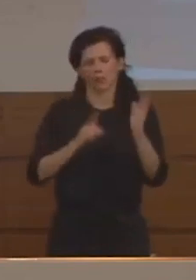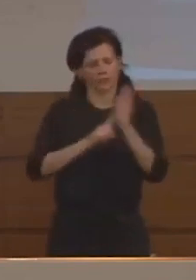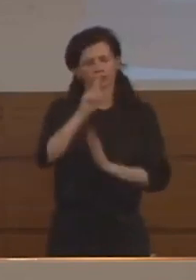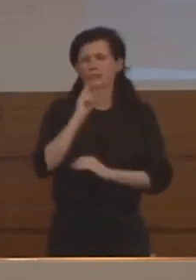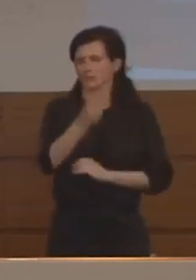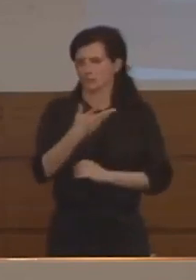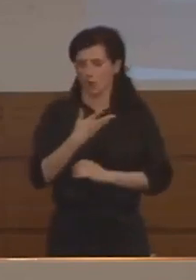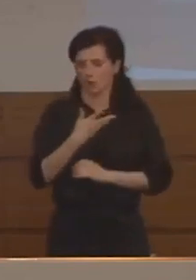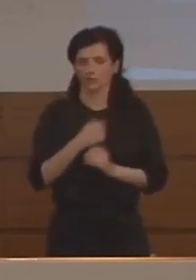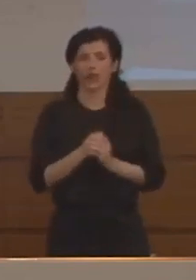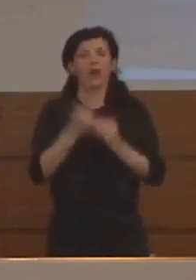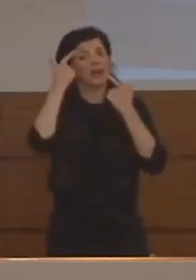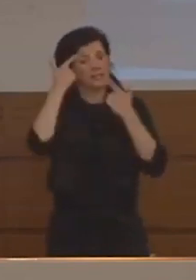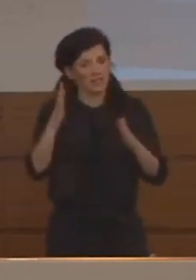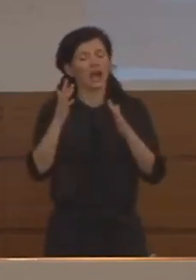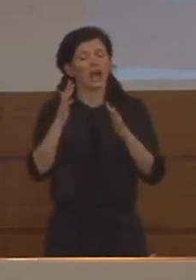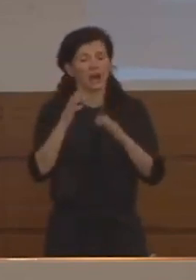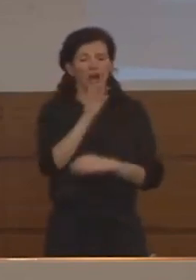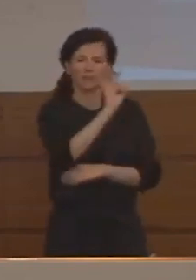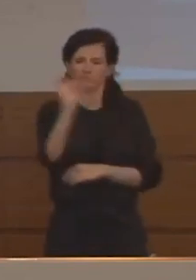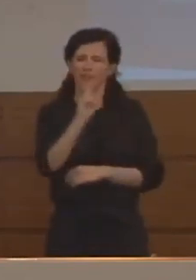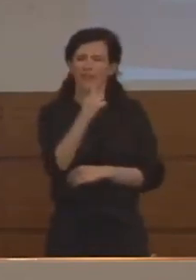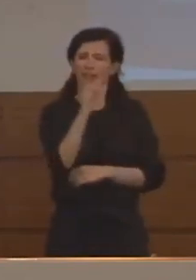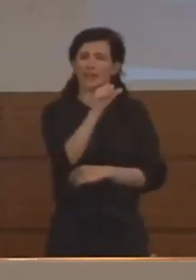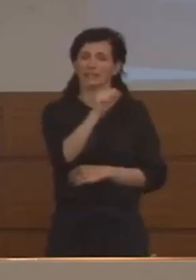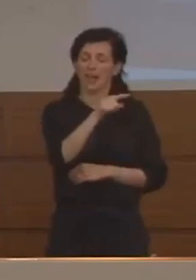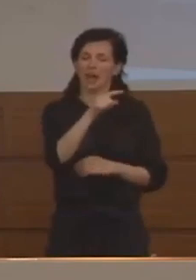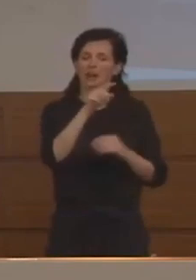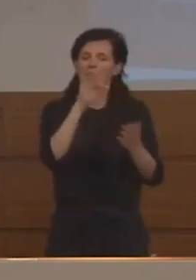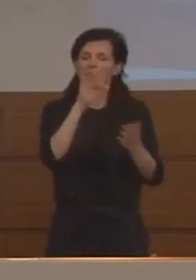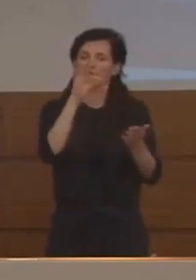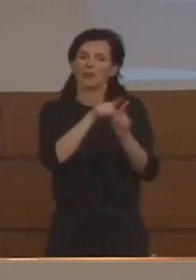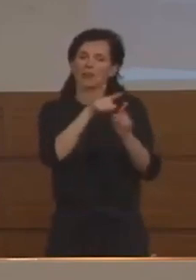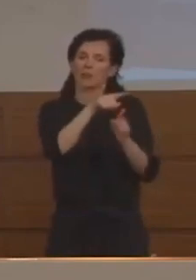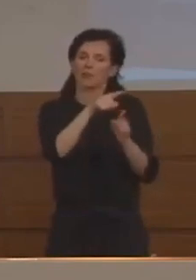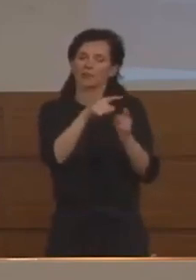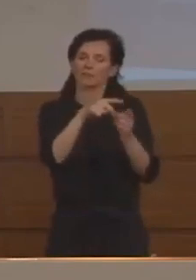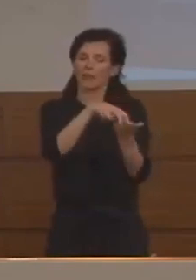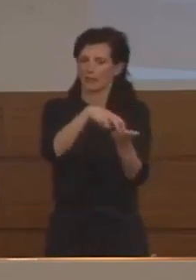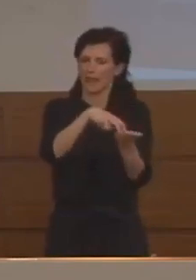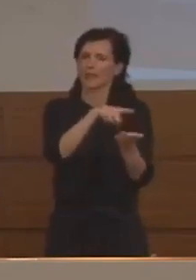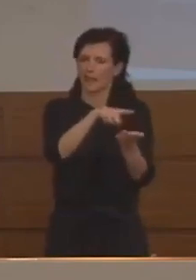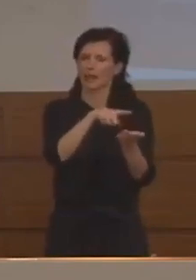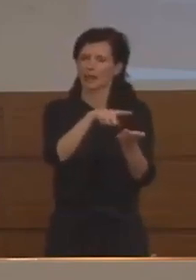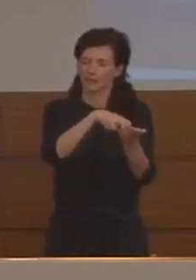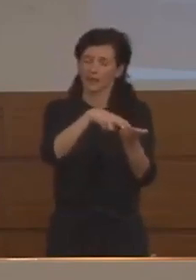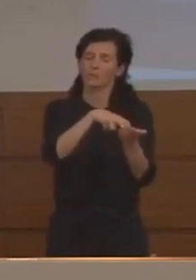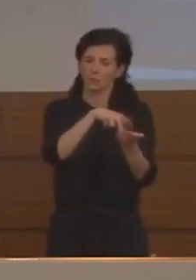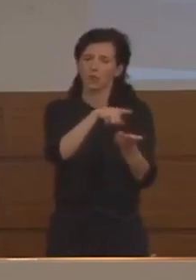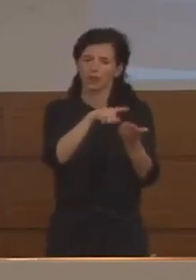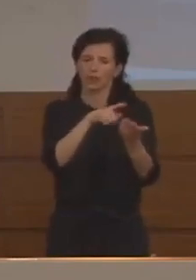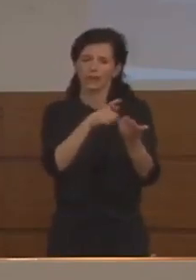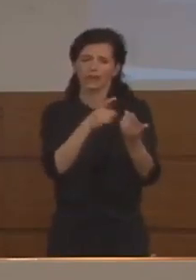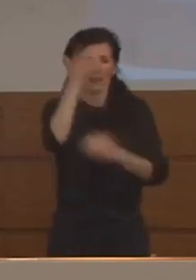sarebbero stati dei punti di potenziale diffusione del virus e soprattutto di aumentata letalità le persone che sono